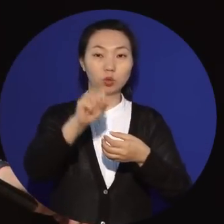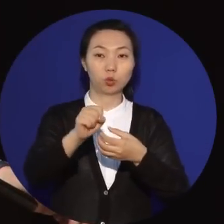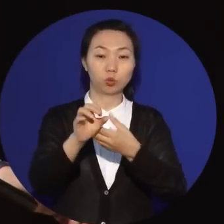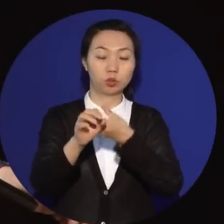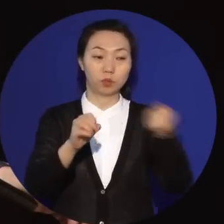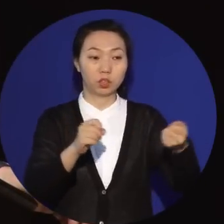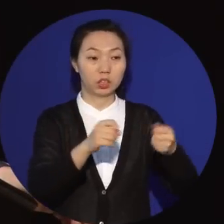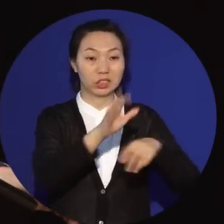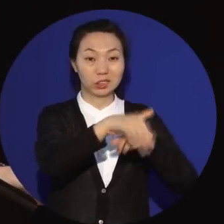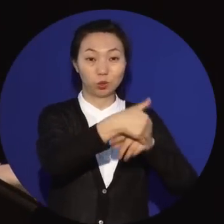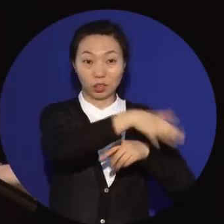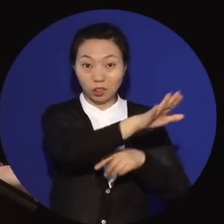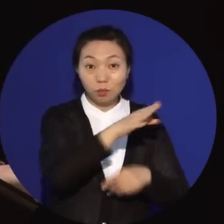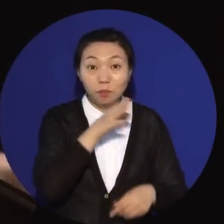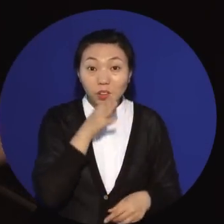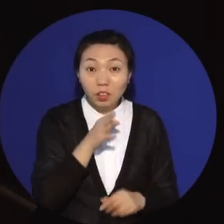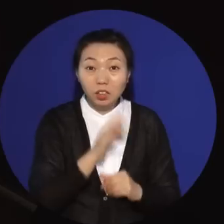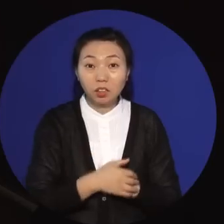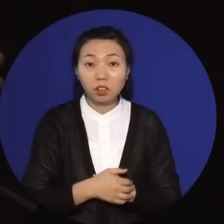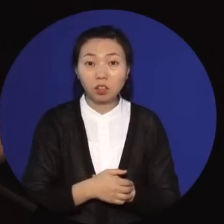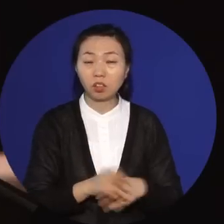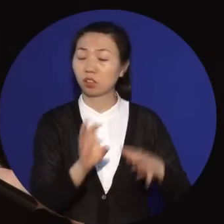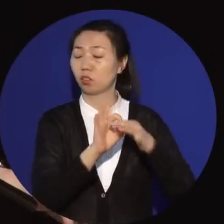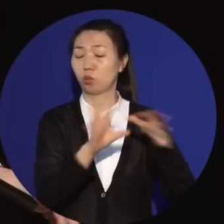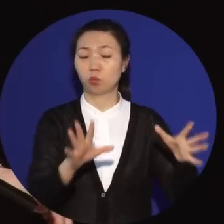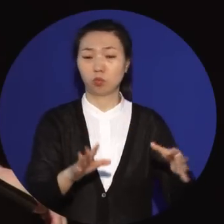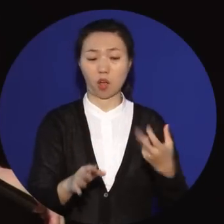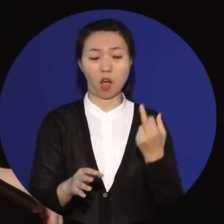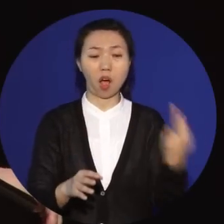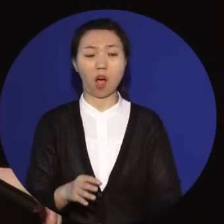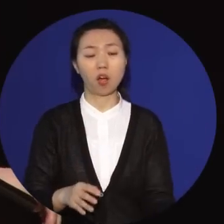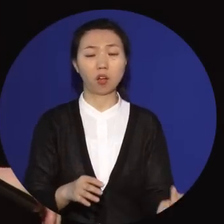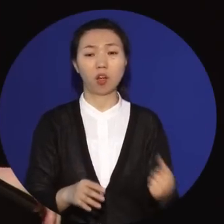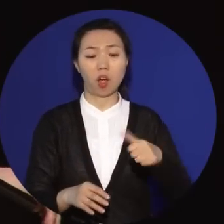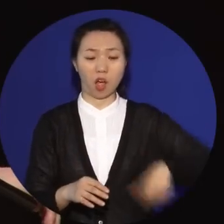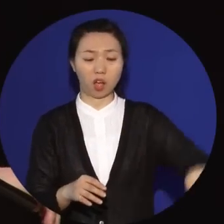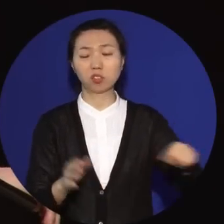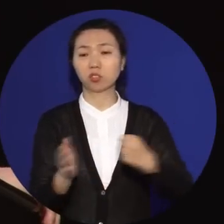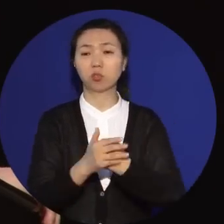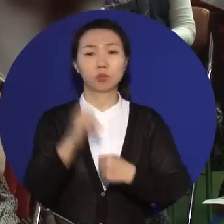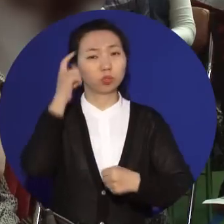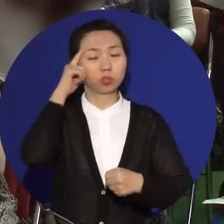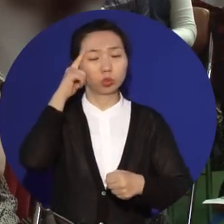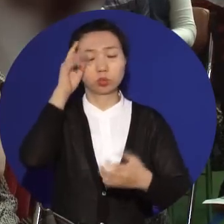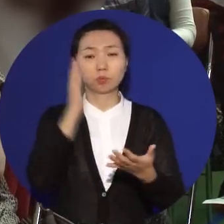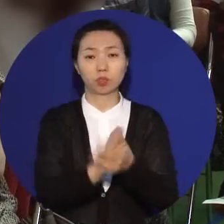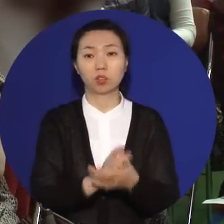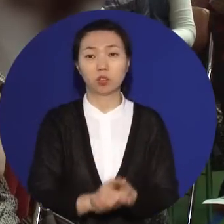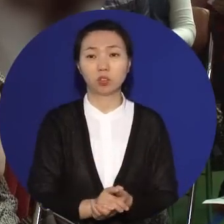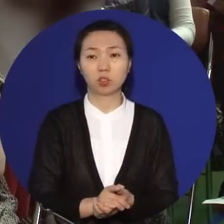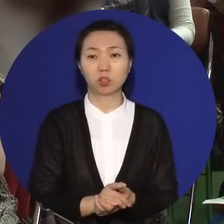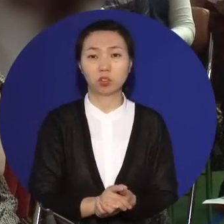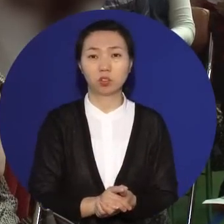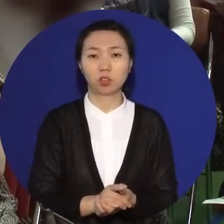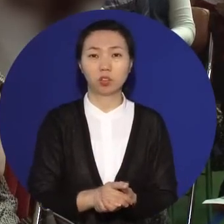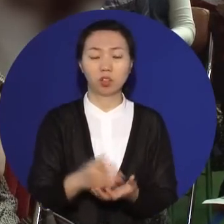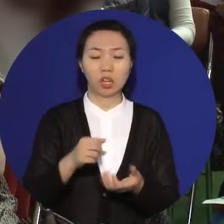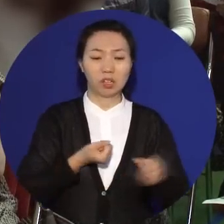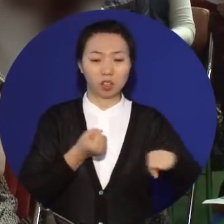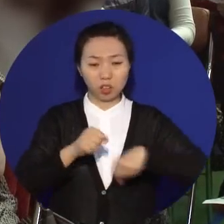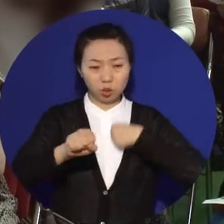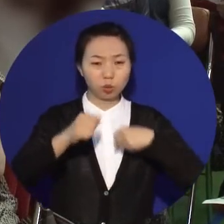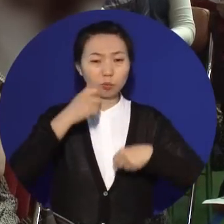이거예요? 예. 그 살든지 말든지 그건 아들 거니까 자기는 상관할 필요 없는데 왜 울고불고 그래요? 아니요. 그러니까